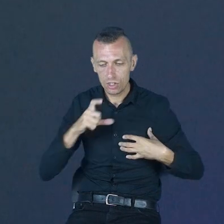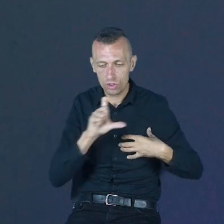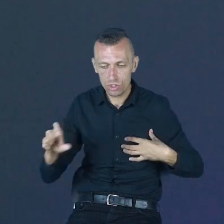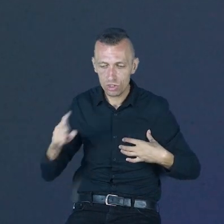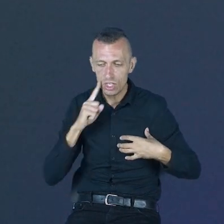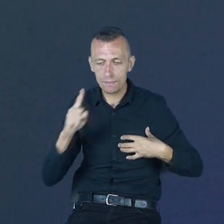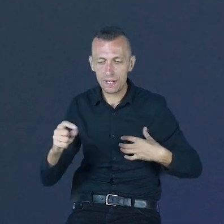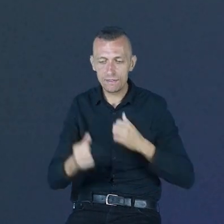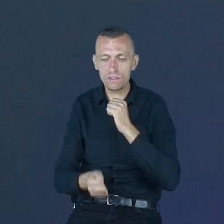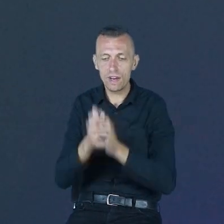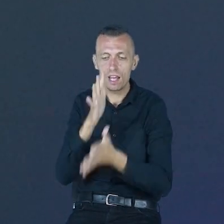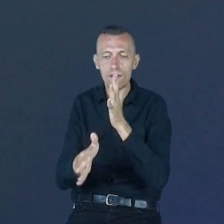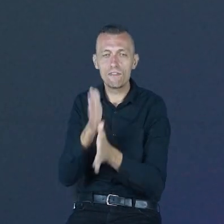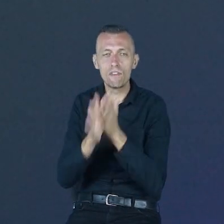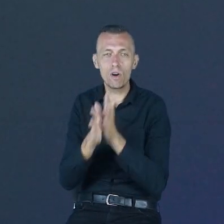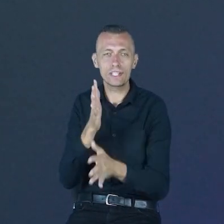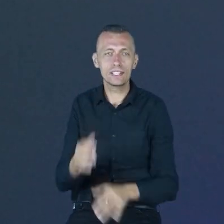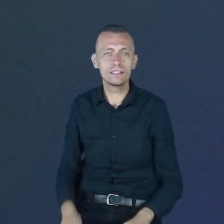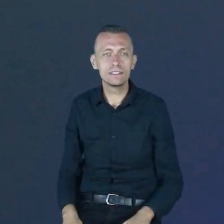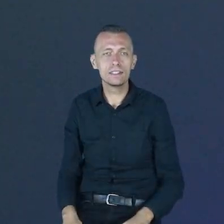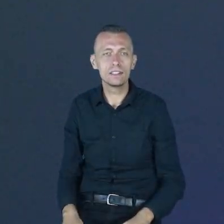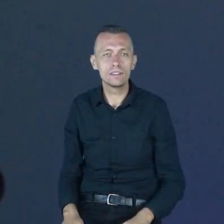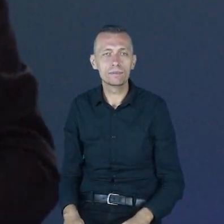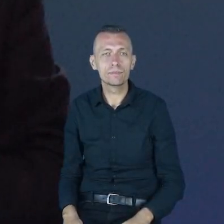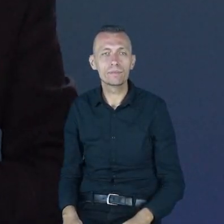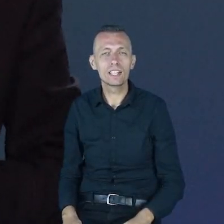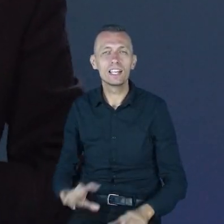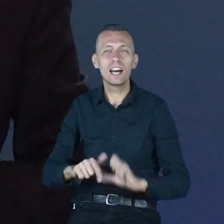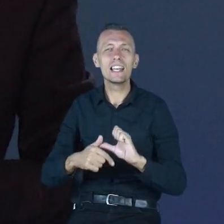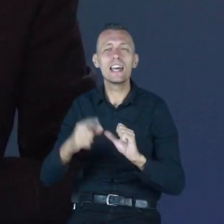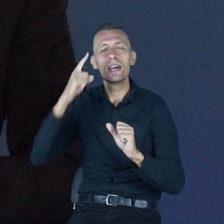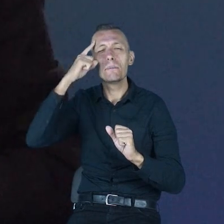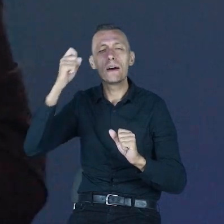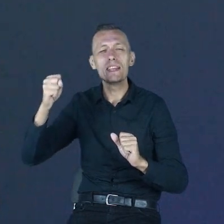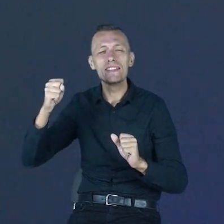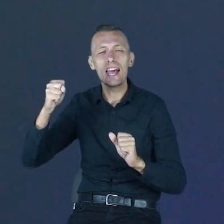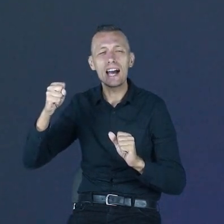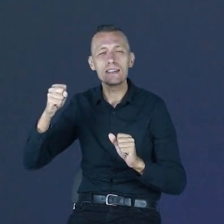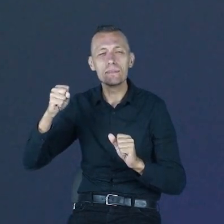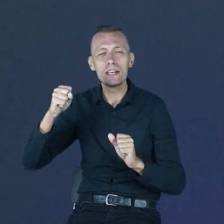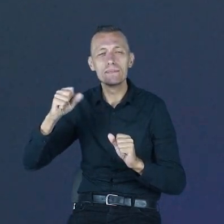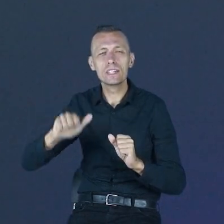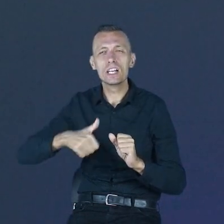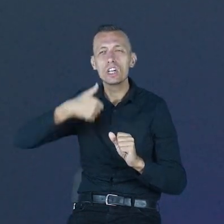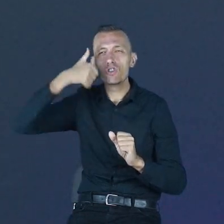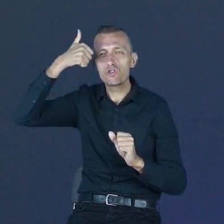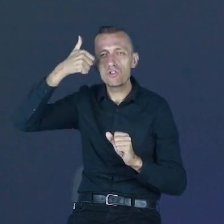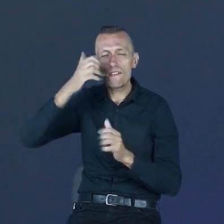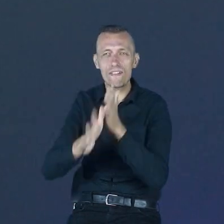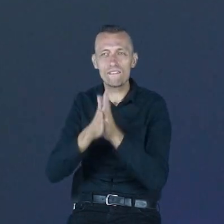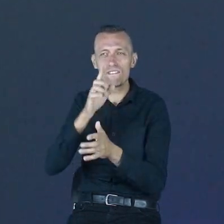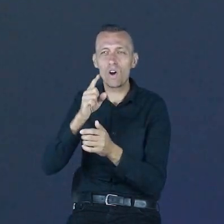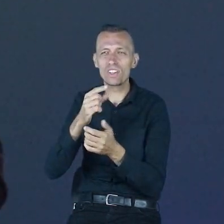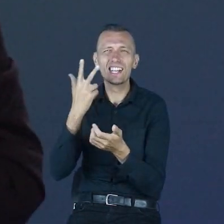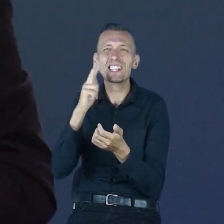Ale chcę powiedzieć drugą rzecz. W tej bitwie wodzem jest Jezus Chrystus i ta bitwa już na początku jest przesądzona